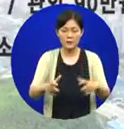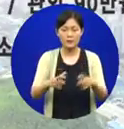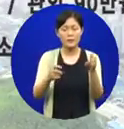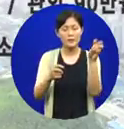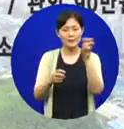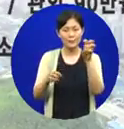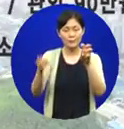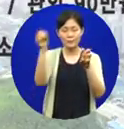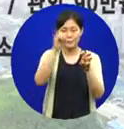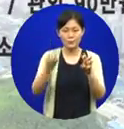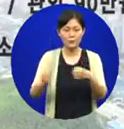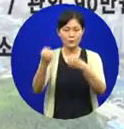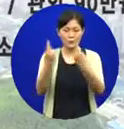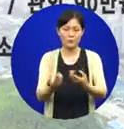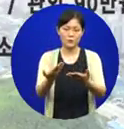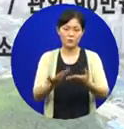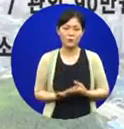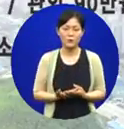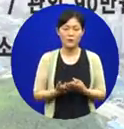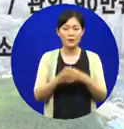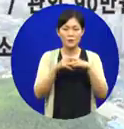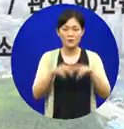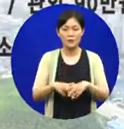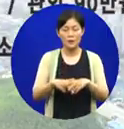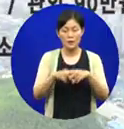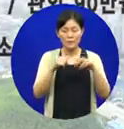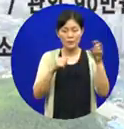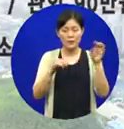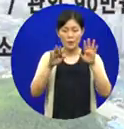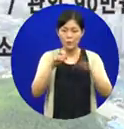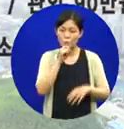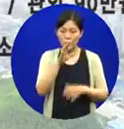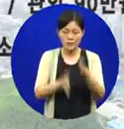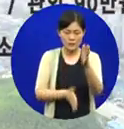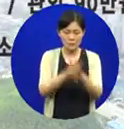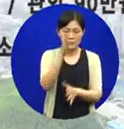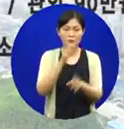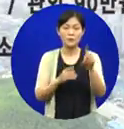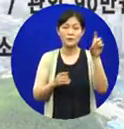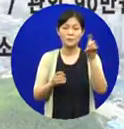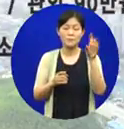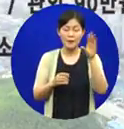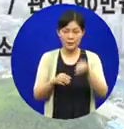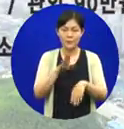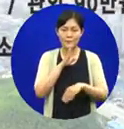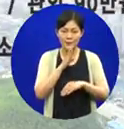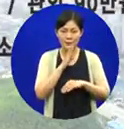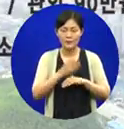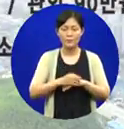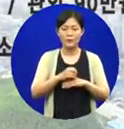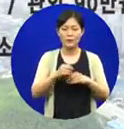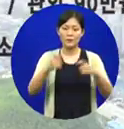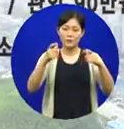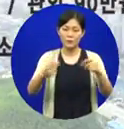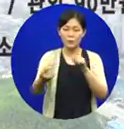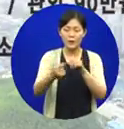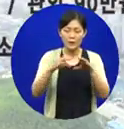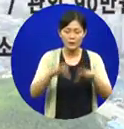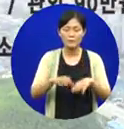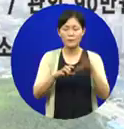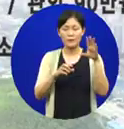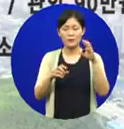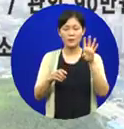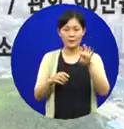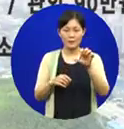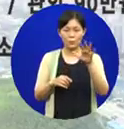관외지역 사용료 대비 30%를 감면합니다. 현행 청원회숲 화장시설 이용료는 용인시민의 경우 10만원, 준관내